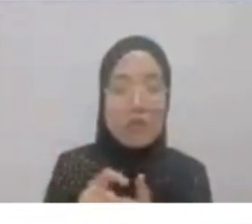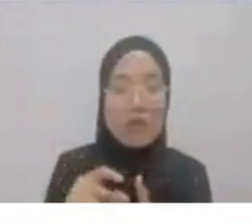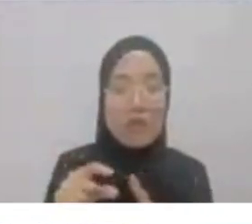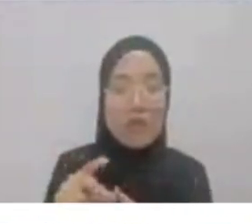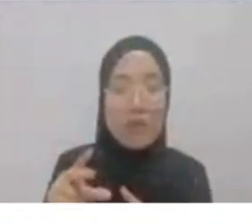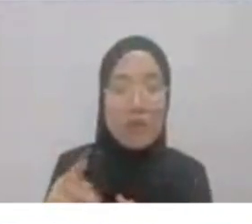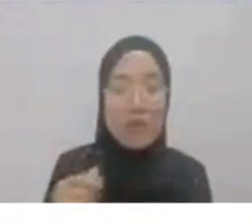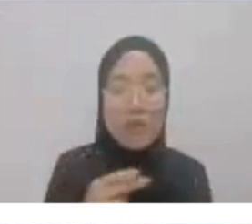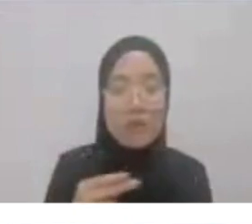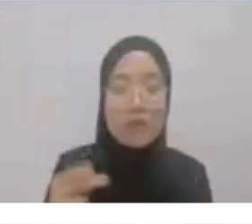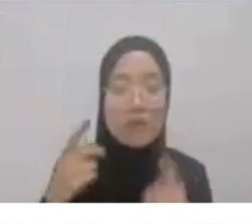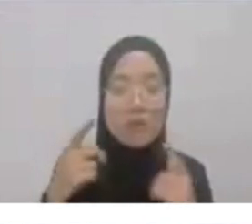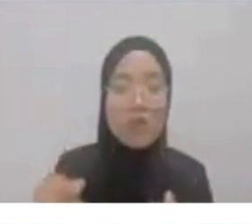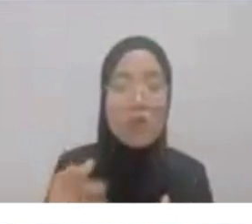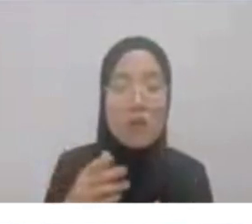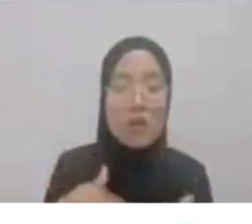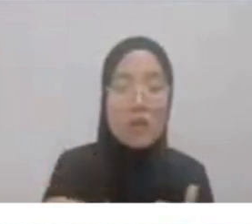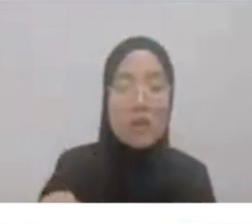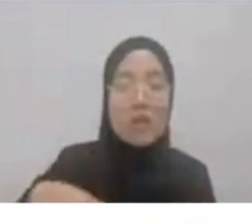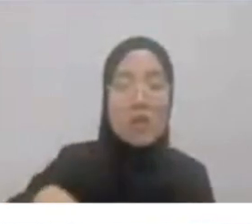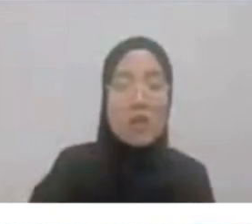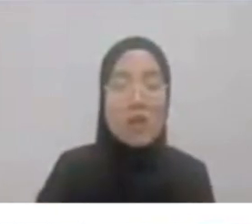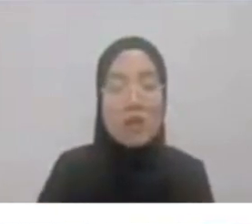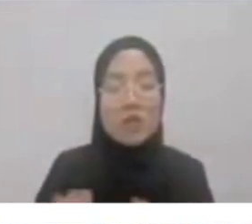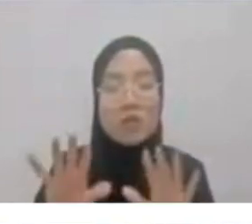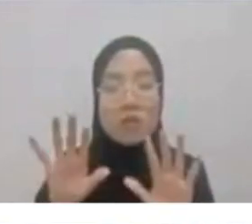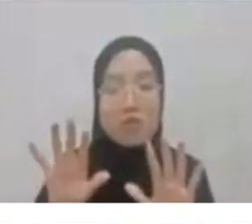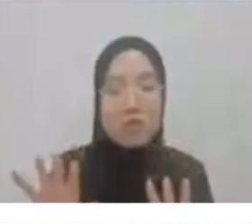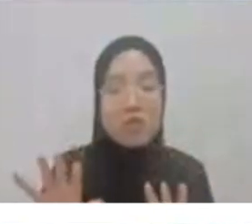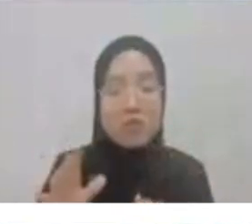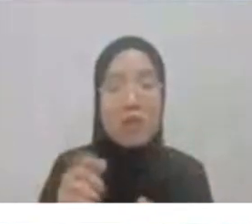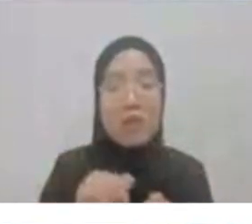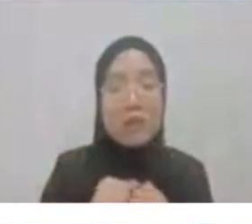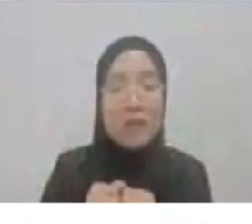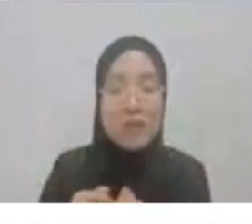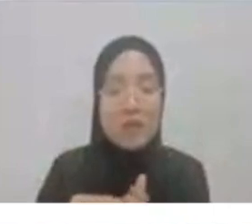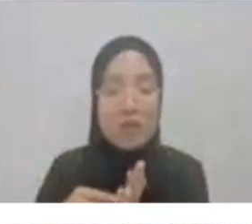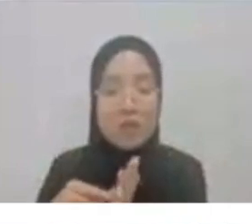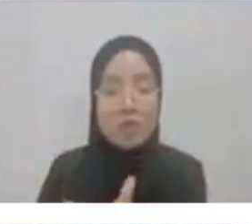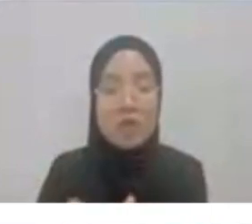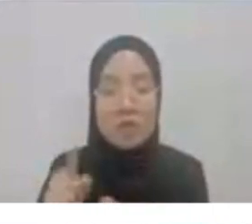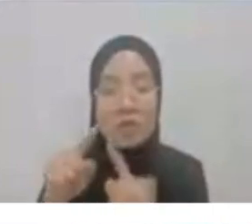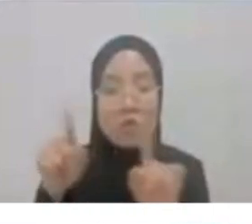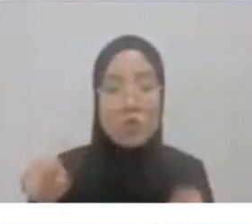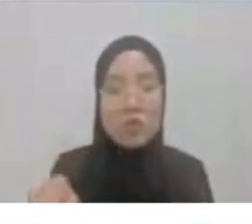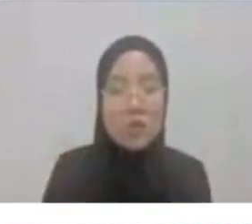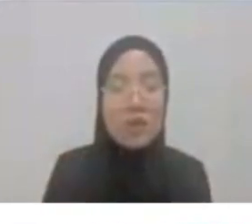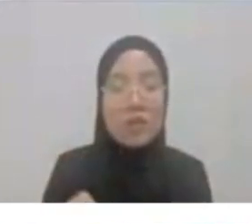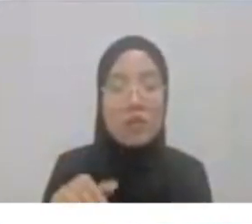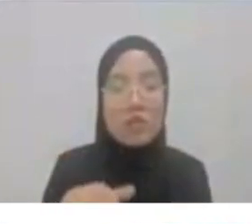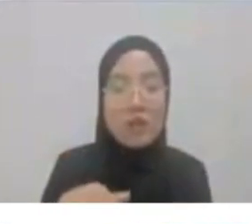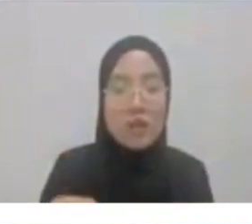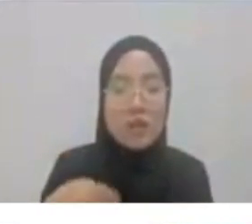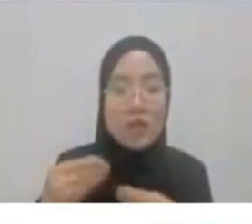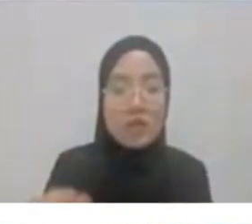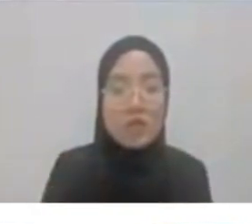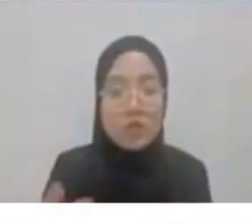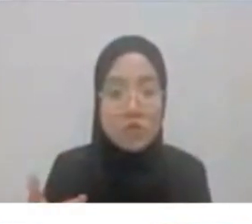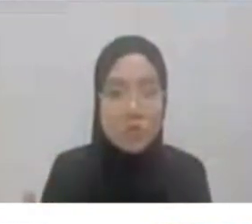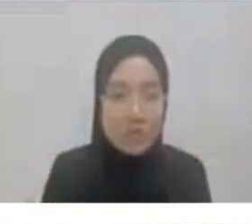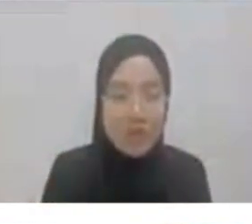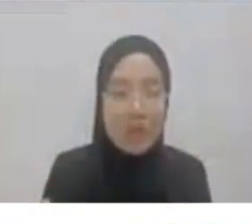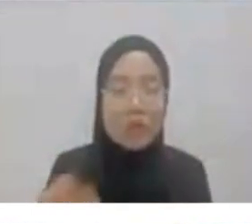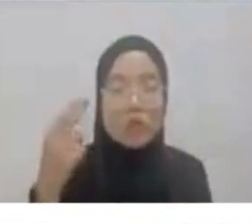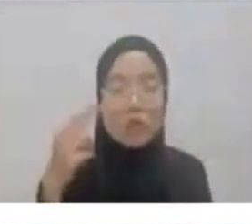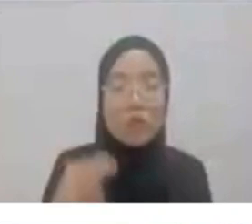Jawa Tengah 10 yang dipermasalahkan dalam permohonan aku karena surat suara yang diberikan kepada pemilih atas nama Marlina adalah Surat Suara untuk pemilihan